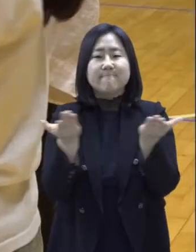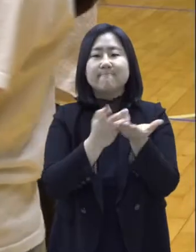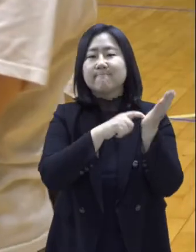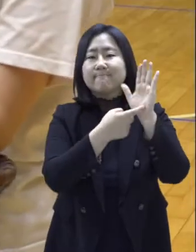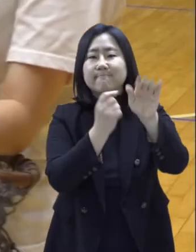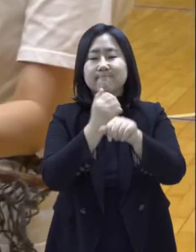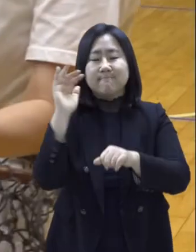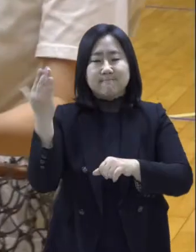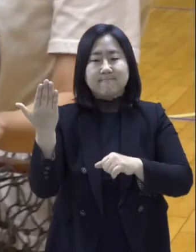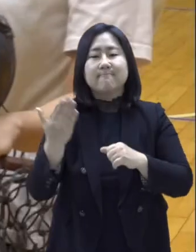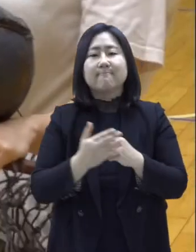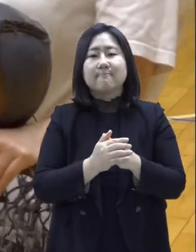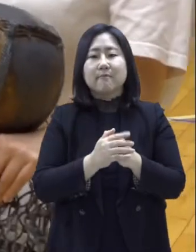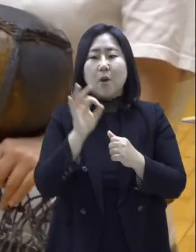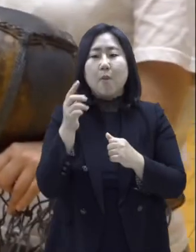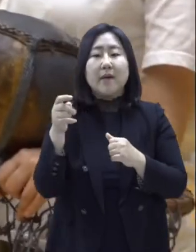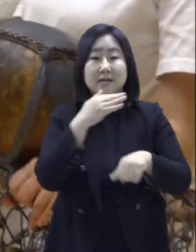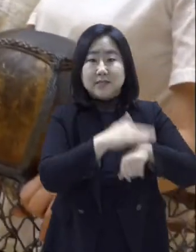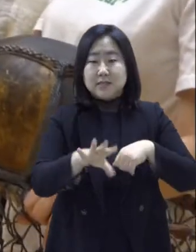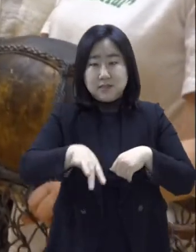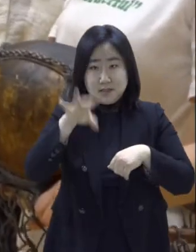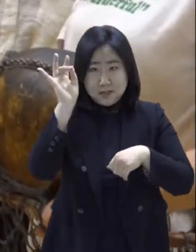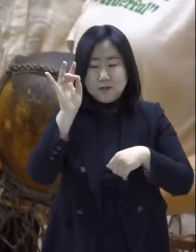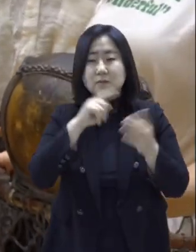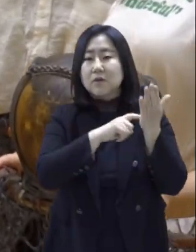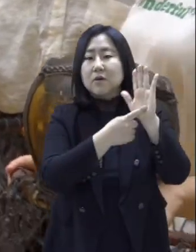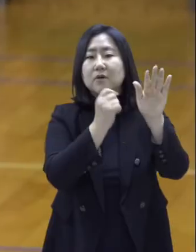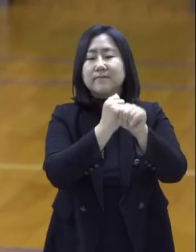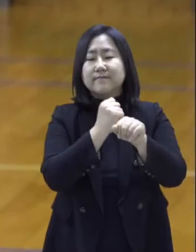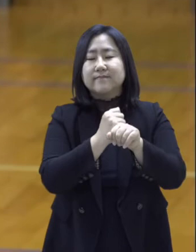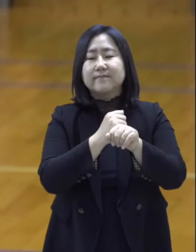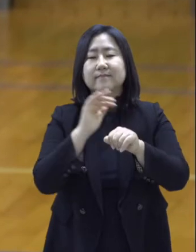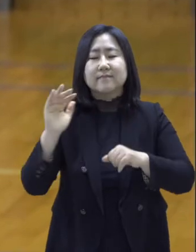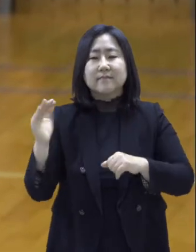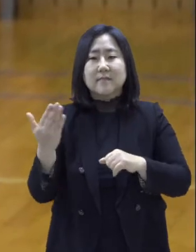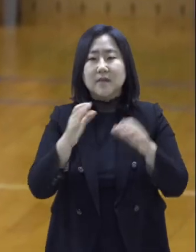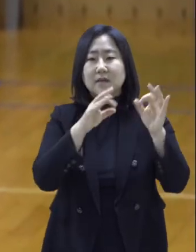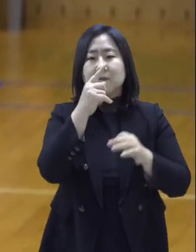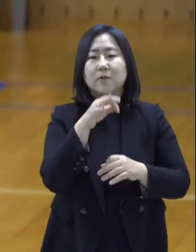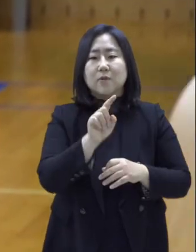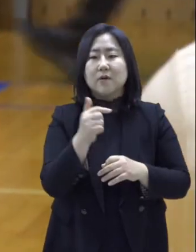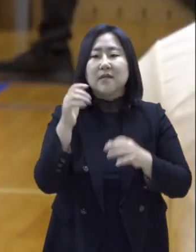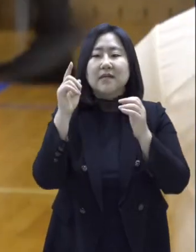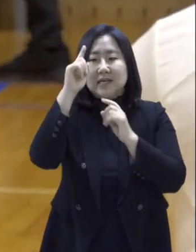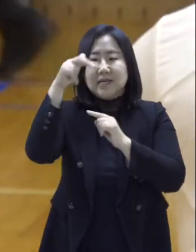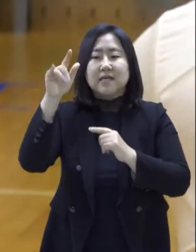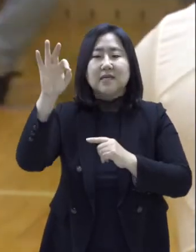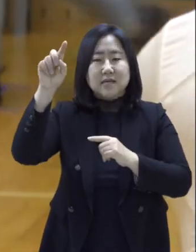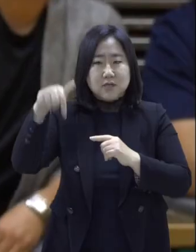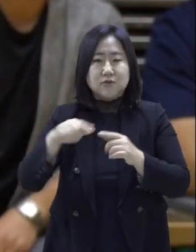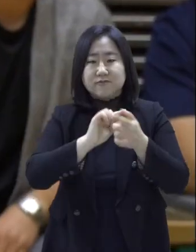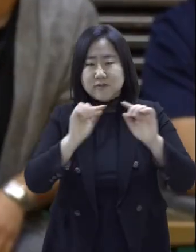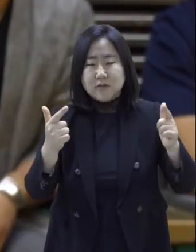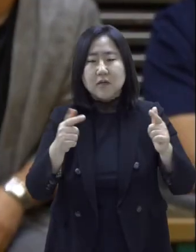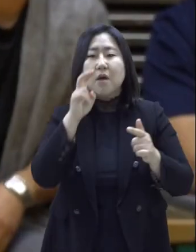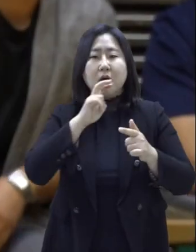호흡을 맞추게 됩니다. 오페라 버전으로는 이번이 첫 제주 공연인데요. 김동원, 이재욱, 김유섬,